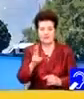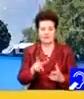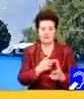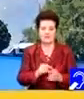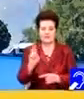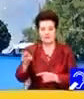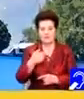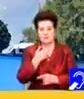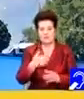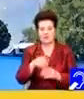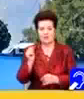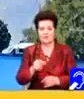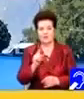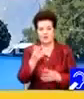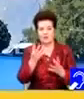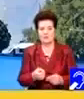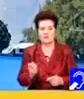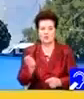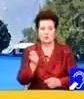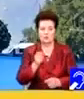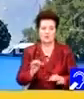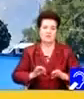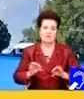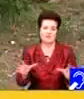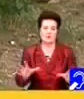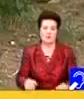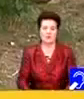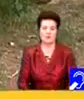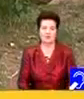votare. Pentru ei a fost doar o zi de duminică și de sărbătoare.